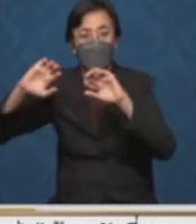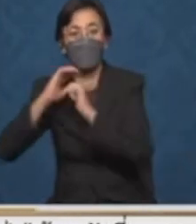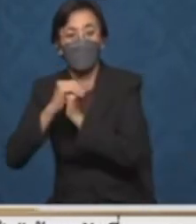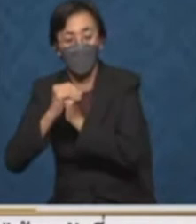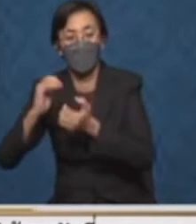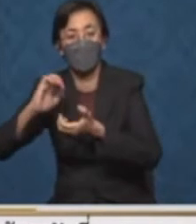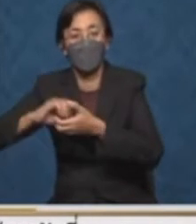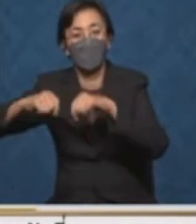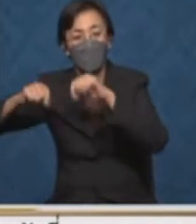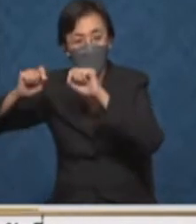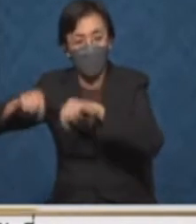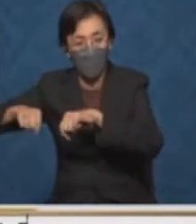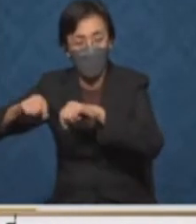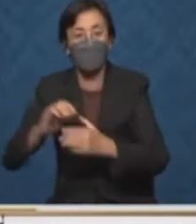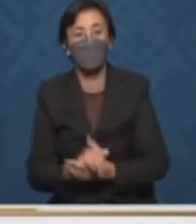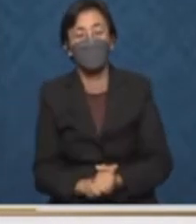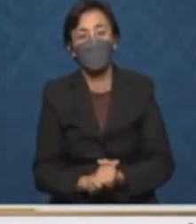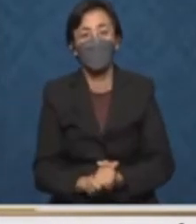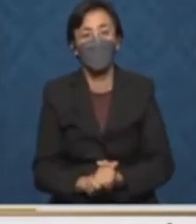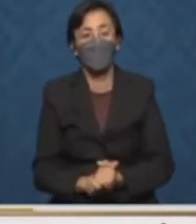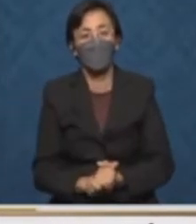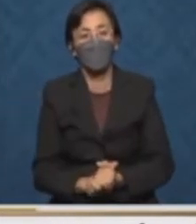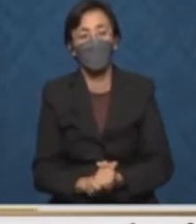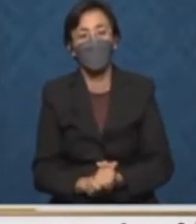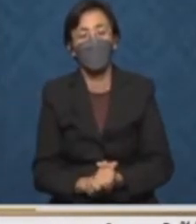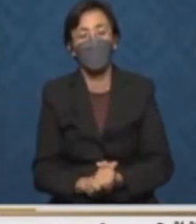ครับแต่ว่าเป็น